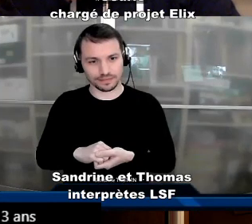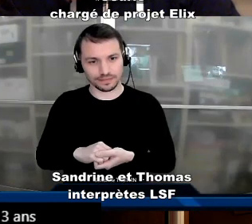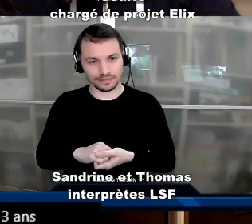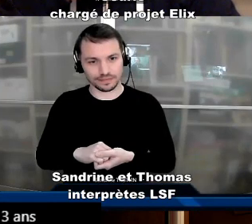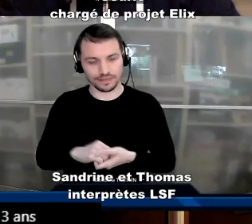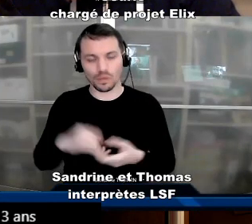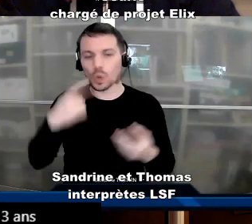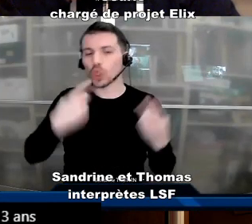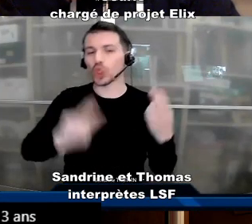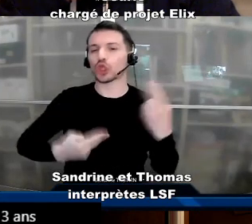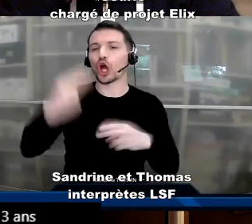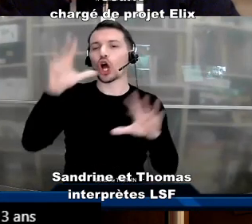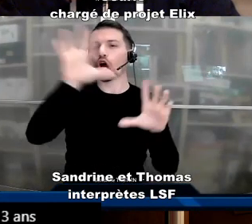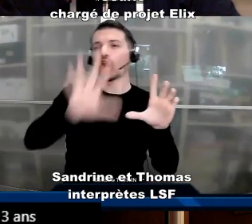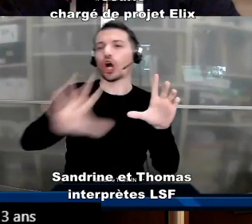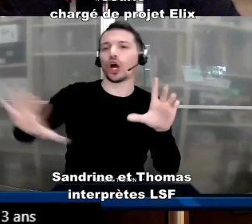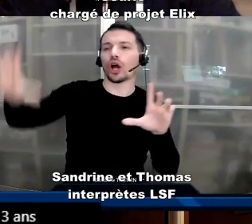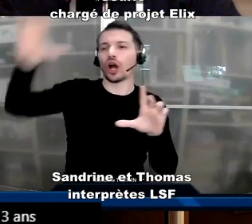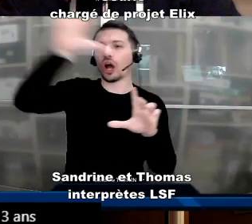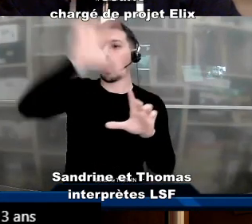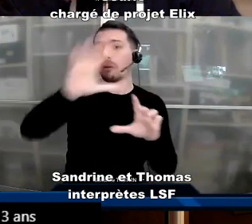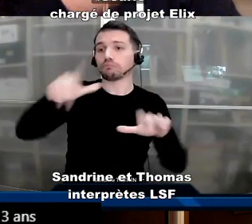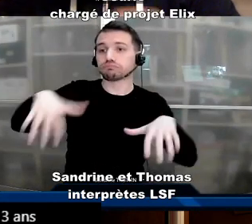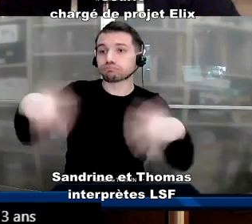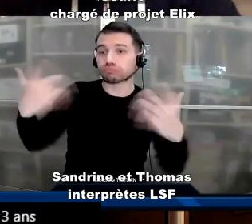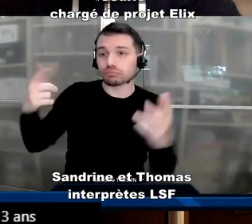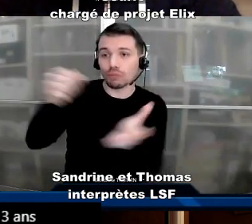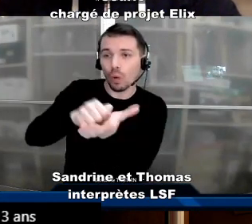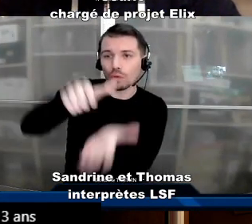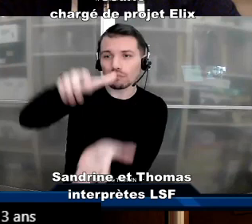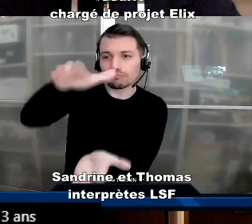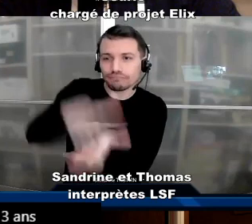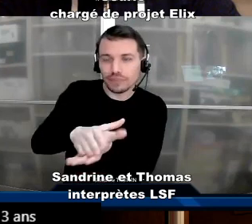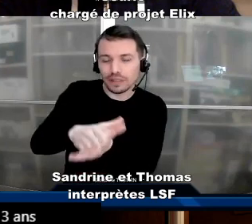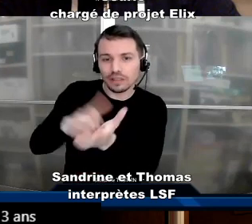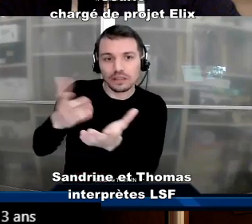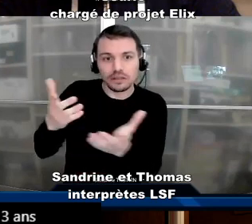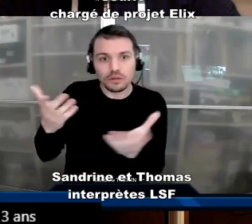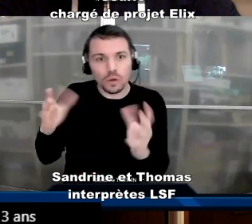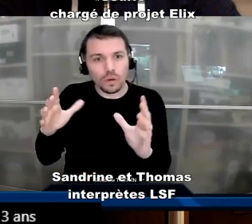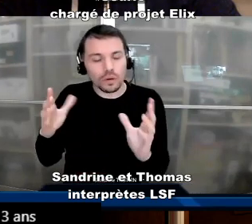qui peut s'inscrire pour suivre des formations auprès de Signes de Sens.